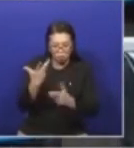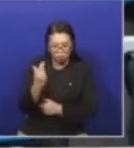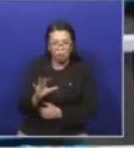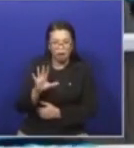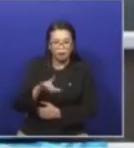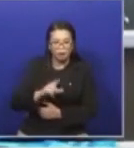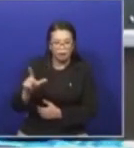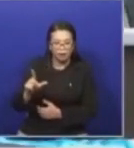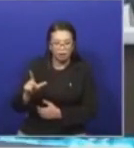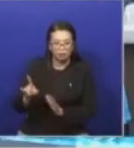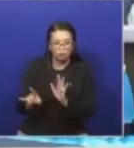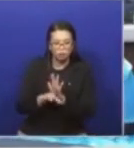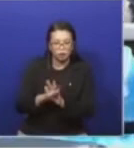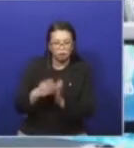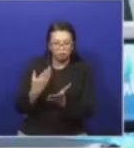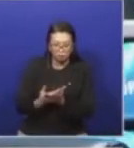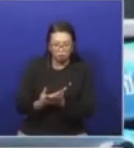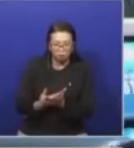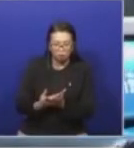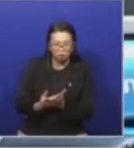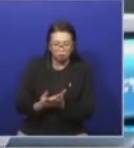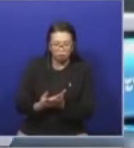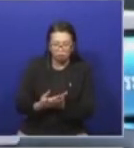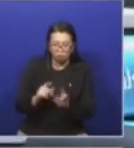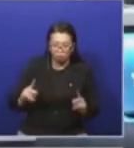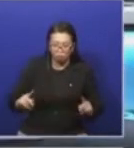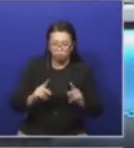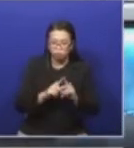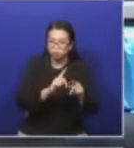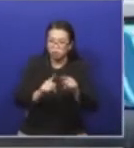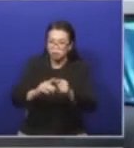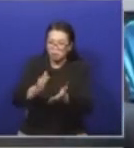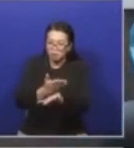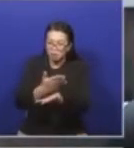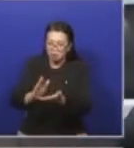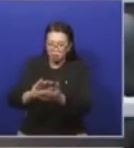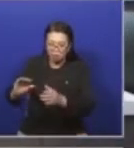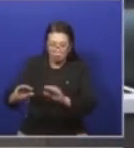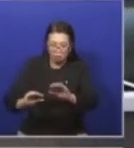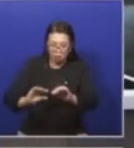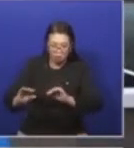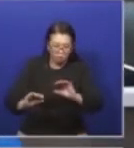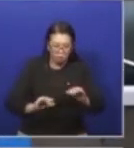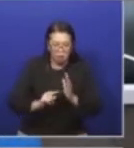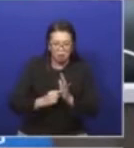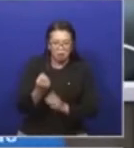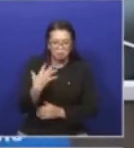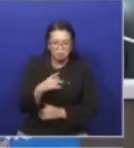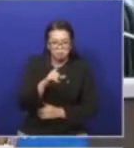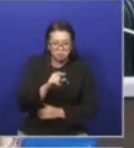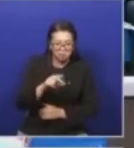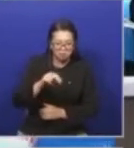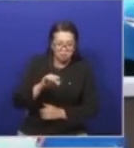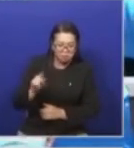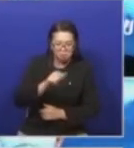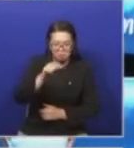อ้งั้นเราจะต้องโอนงบประมาณจากหน่วยงานอื่นกระทรวงอื่นตอนแรกตั้งไว้สวยหรูจะให้เขาโอนมาตั้ง 20-30 ก็ว่ากันไปสุด